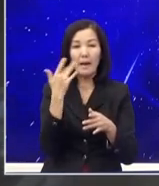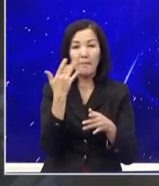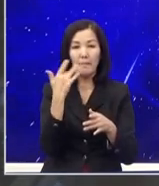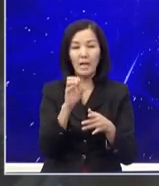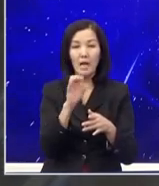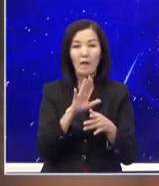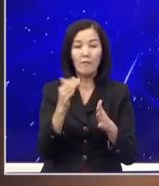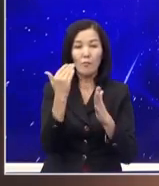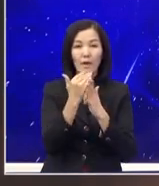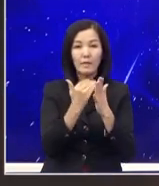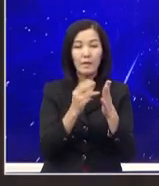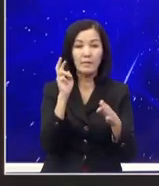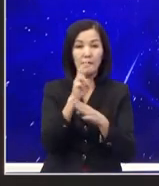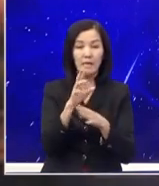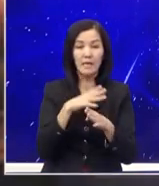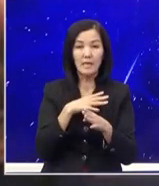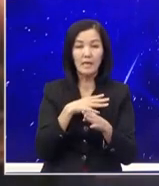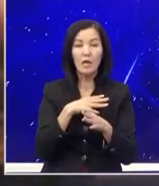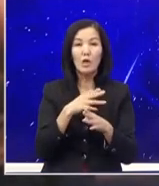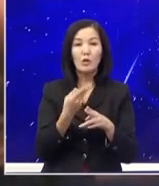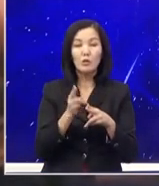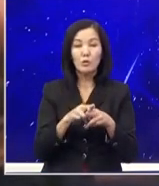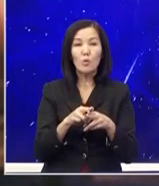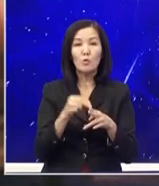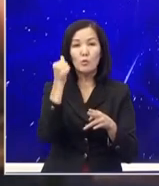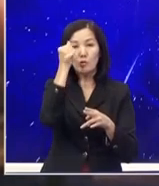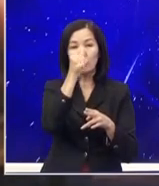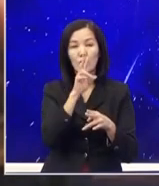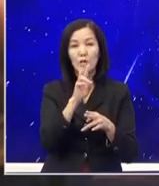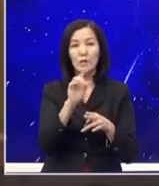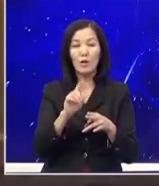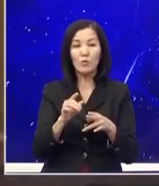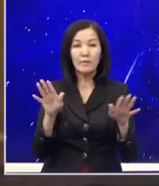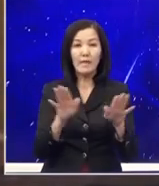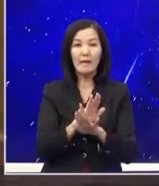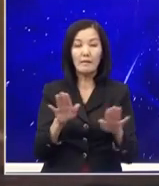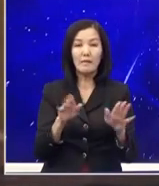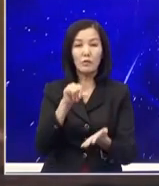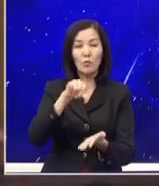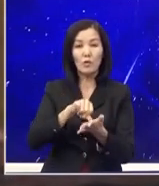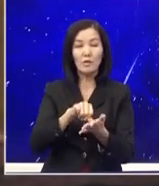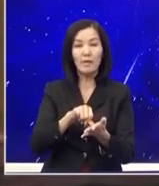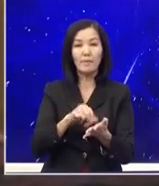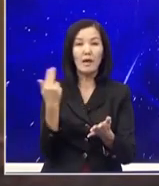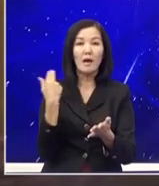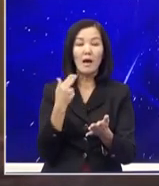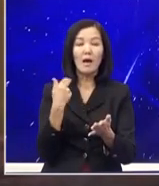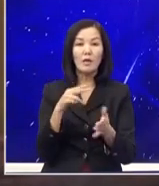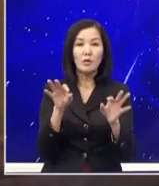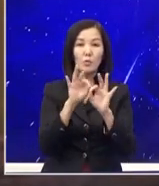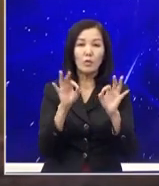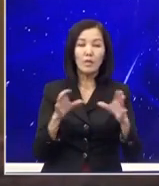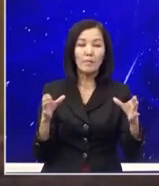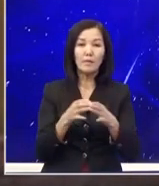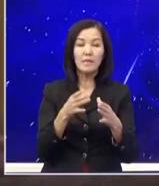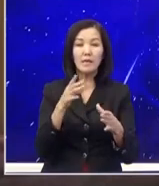Abroad бағдарламасы аясында келген. Сол жылы Наурыз әнінің кавер нұсқасын орындапты. Содан бері ақыш өнерпаздары қазақ әндерін